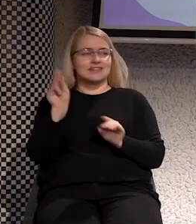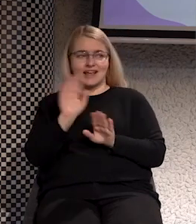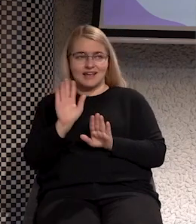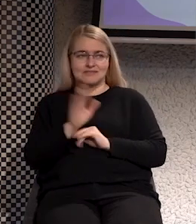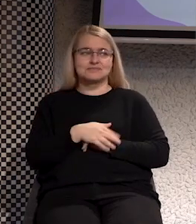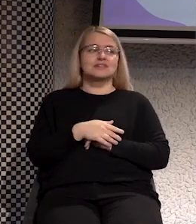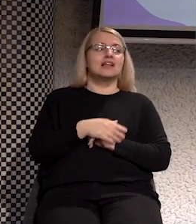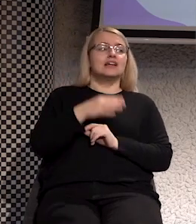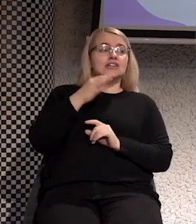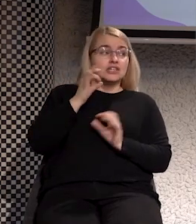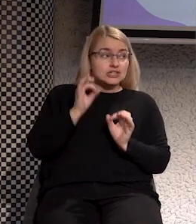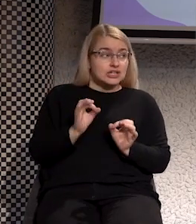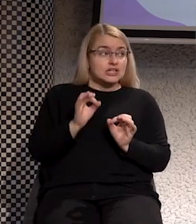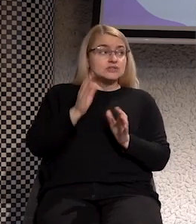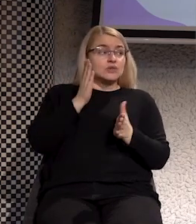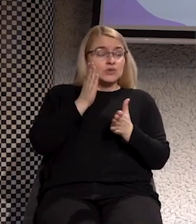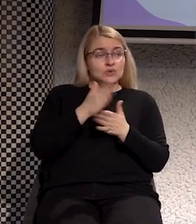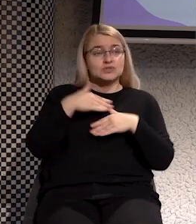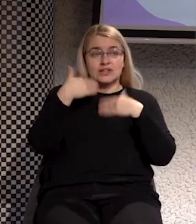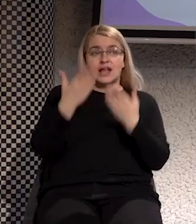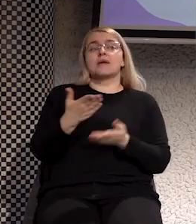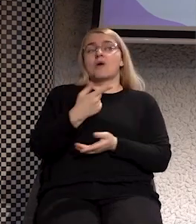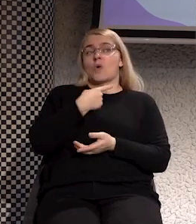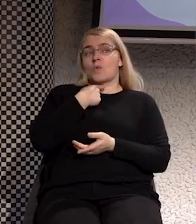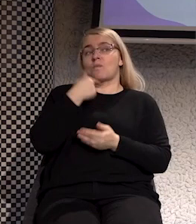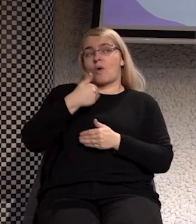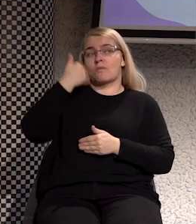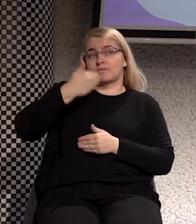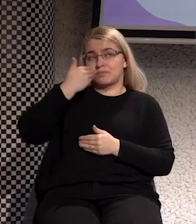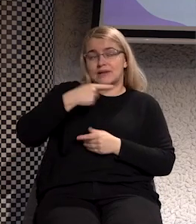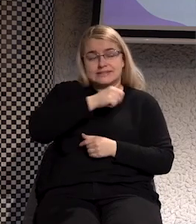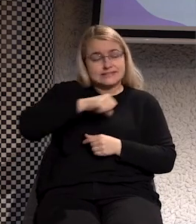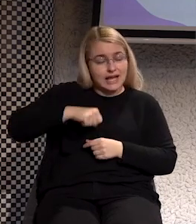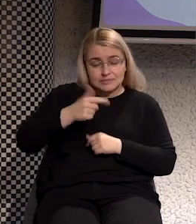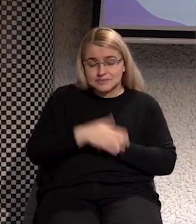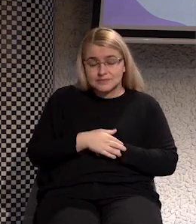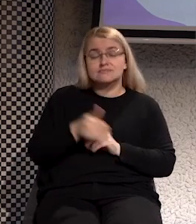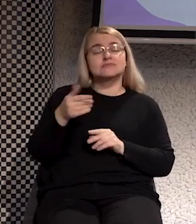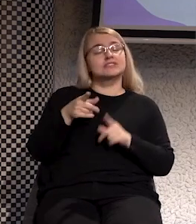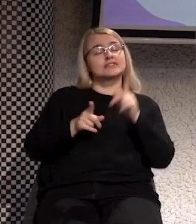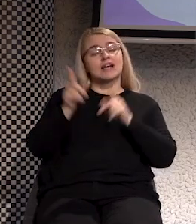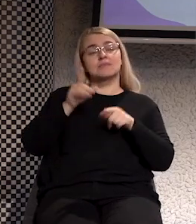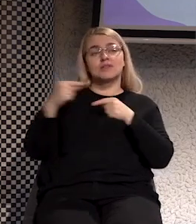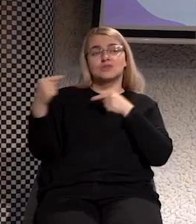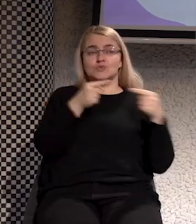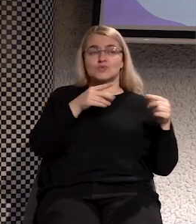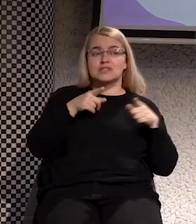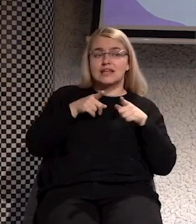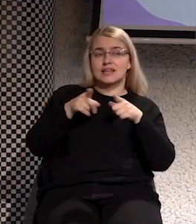bić, albo coś takiego, tylko bardziej dajemy im głos, też nakierowujemy czasami dyskusje w